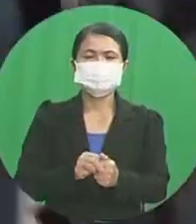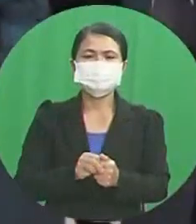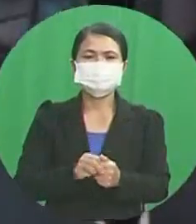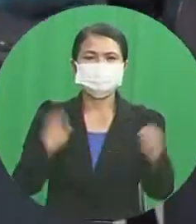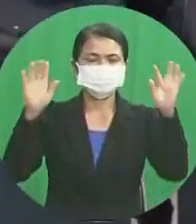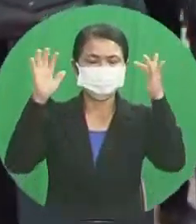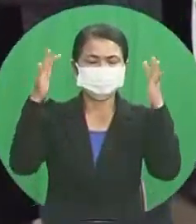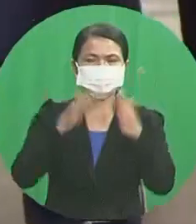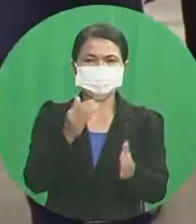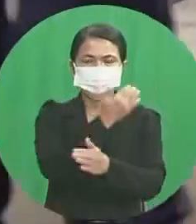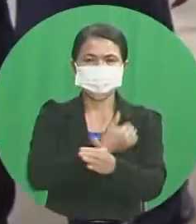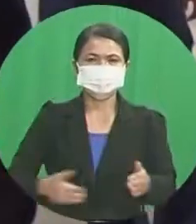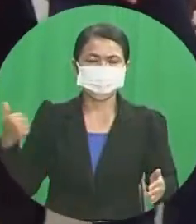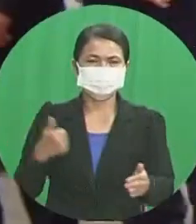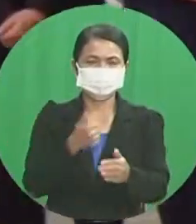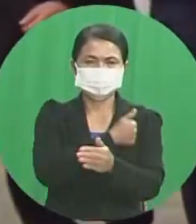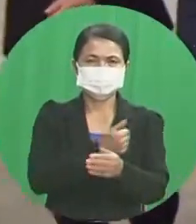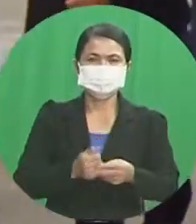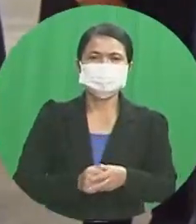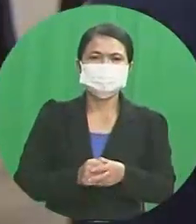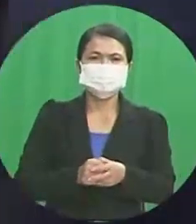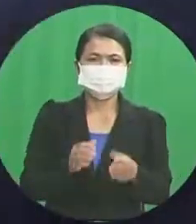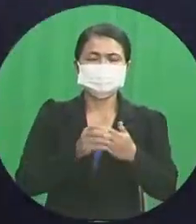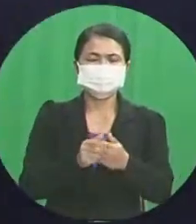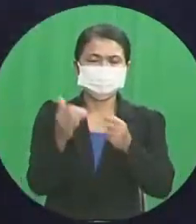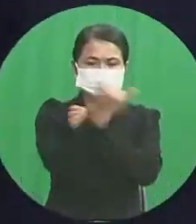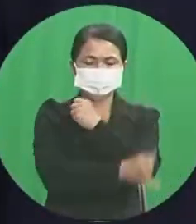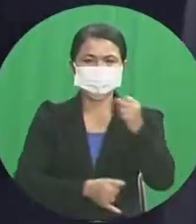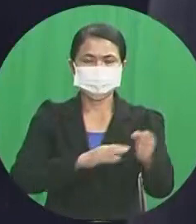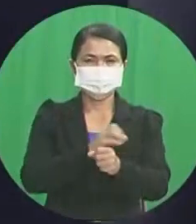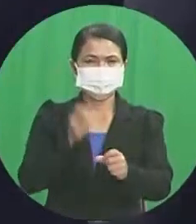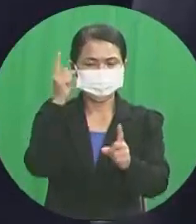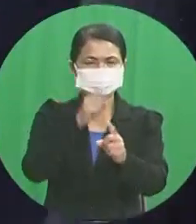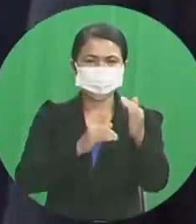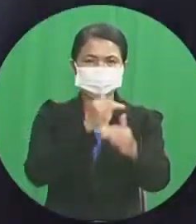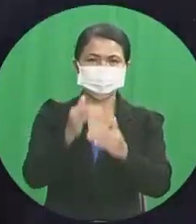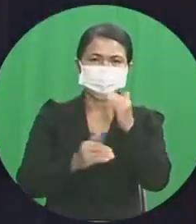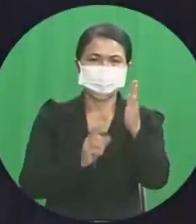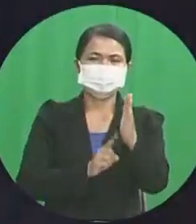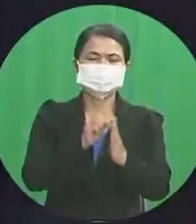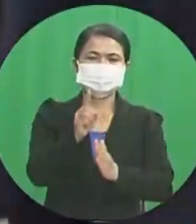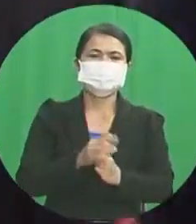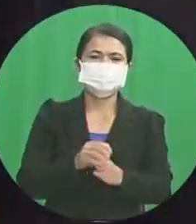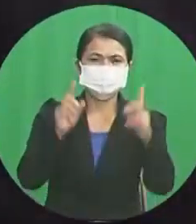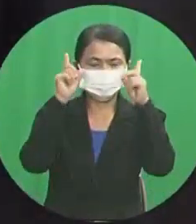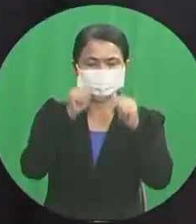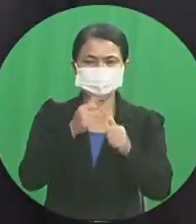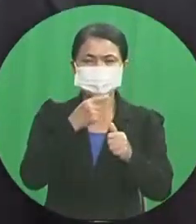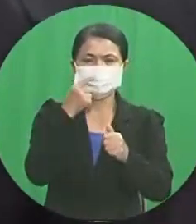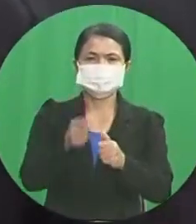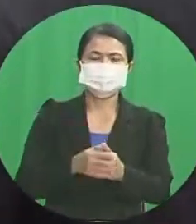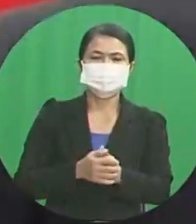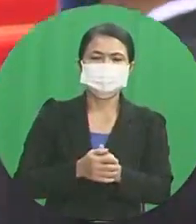បអរសាទរចំពោះសម្ដេចតេជោនាយករដ្ឋមន្ត្រីដែលបានដឹកនាំប្រទេសកម្ពុជាឆ្ពោះមកការអភិវឌ្ឍរីកចម្រើនឯកឧត្តមបានមានប្រ